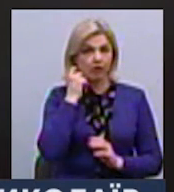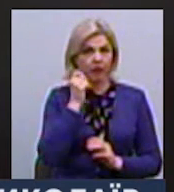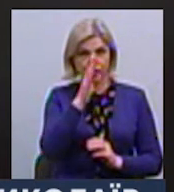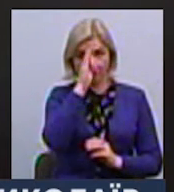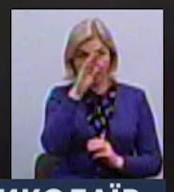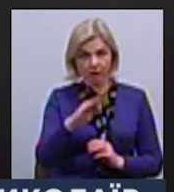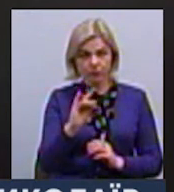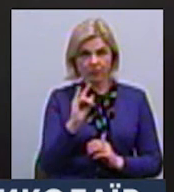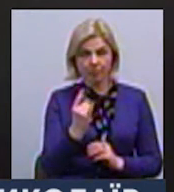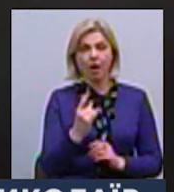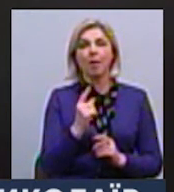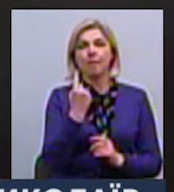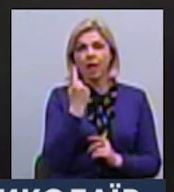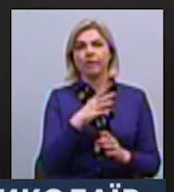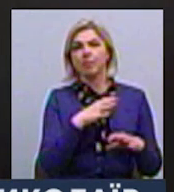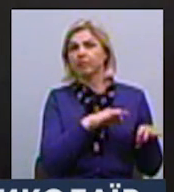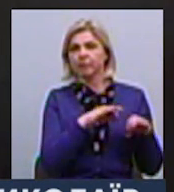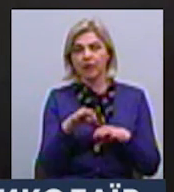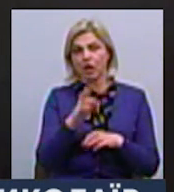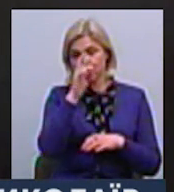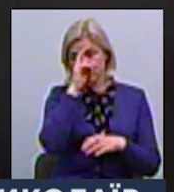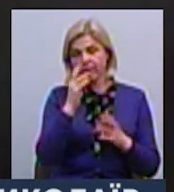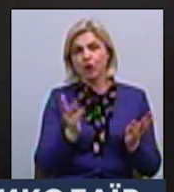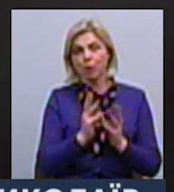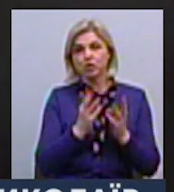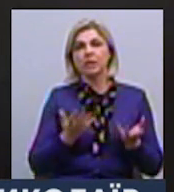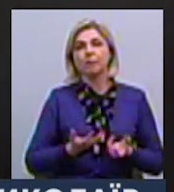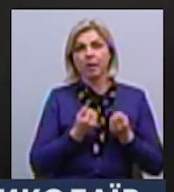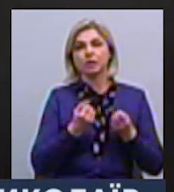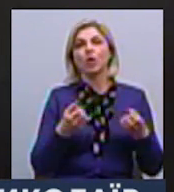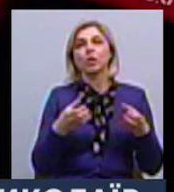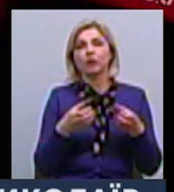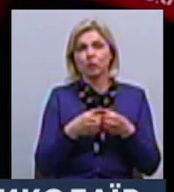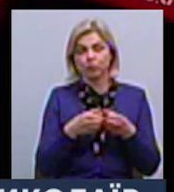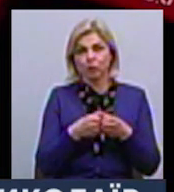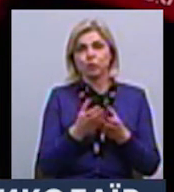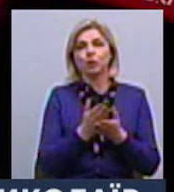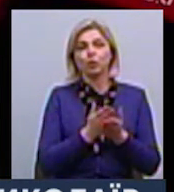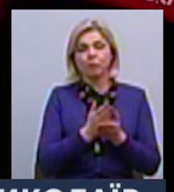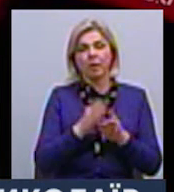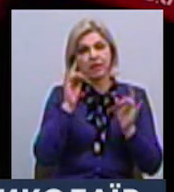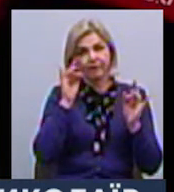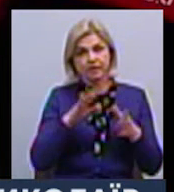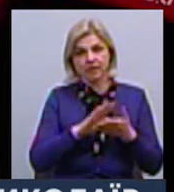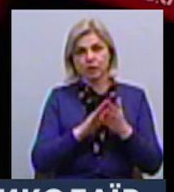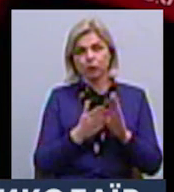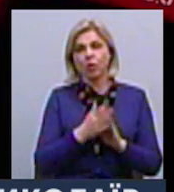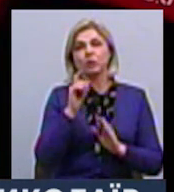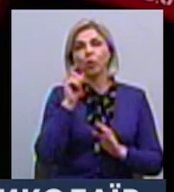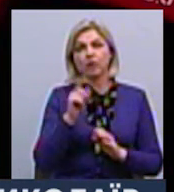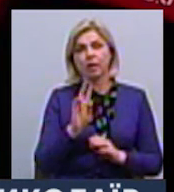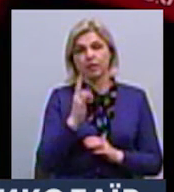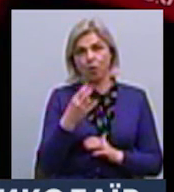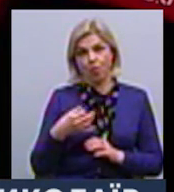виклику першими прибула 16-та державна пожежно-рятувальна частина головного управління Державної служби з надзвичайної ситуації України у